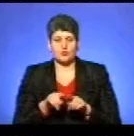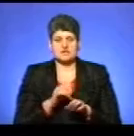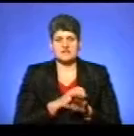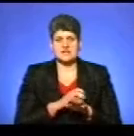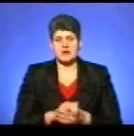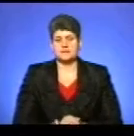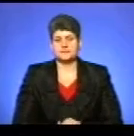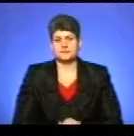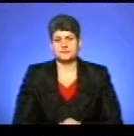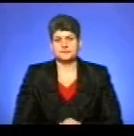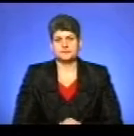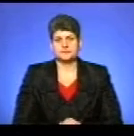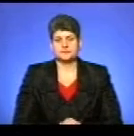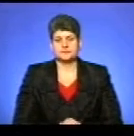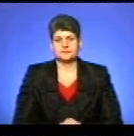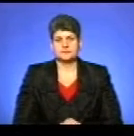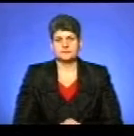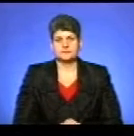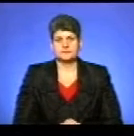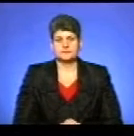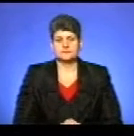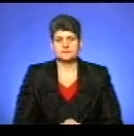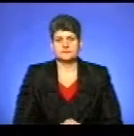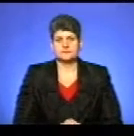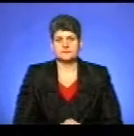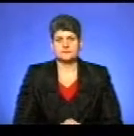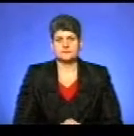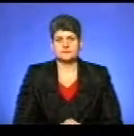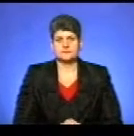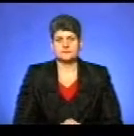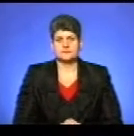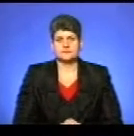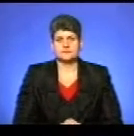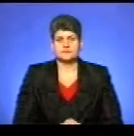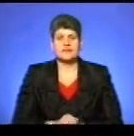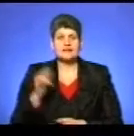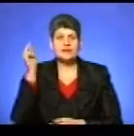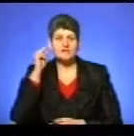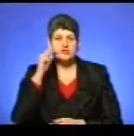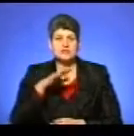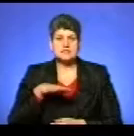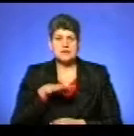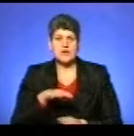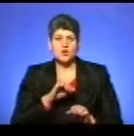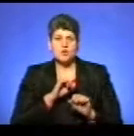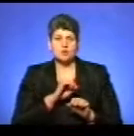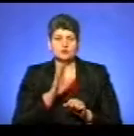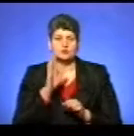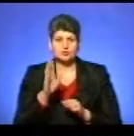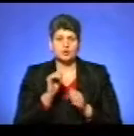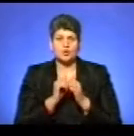Богдан Буденчук, Андрій Бодак. Новини. Навчання із територіальної оборони